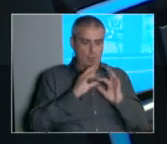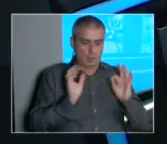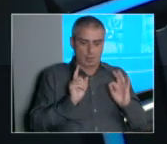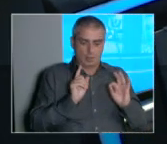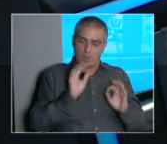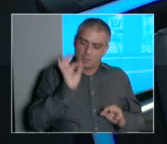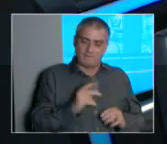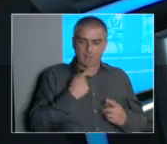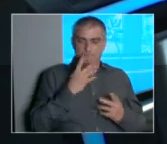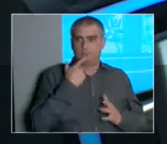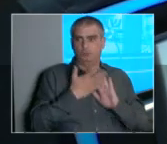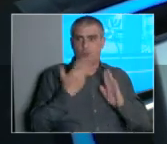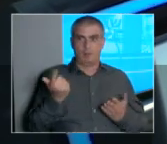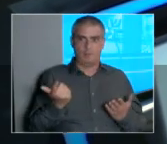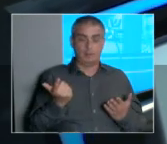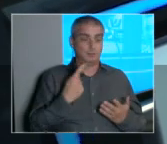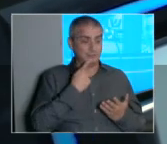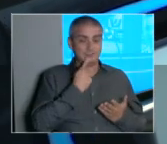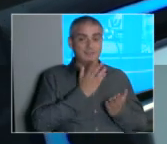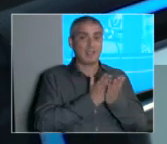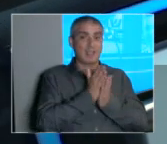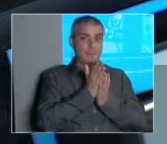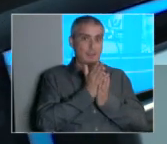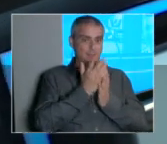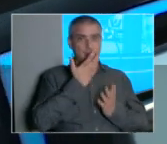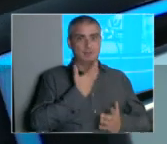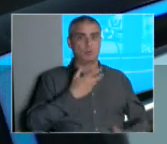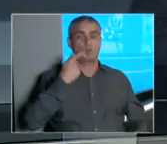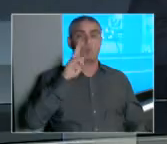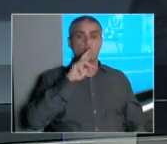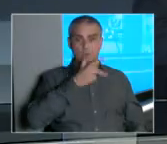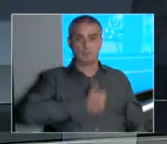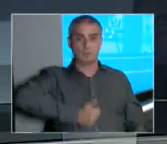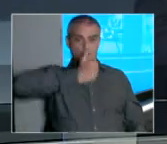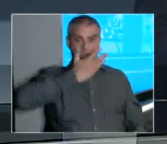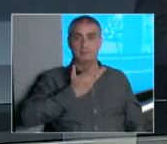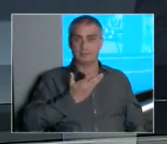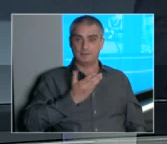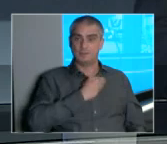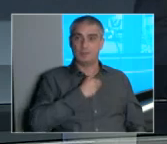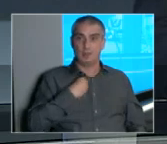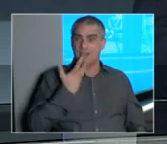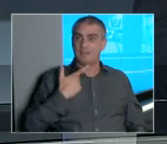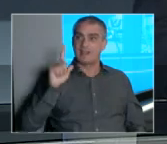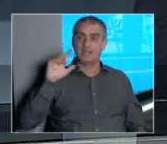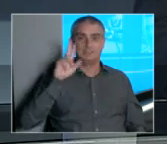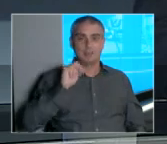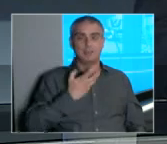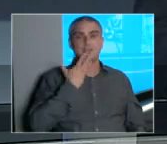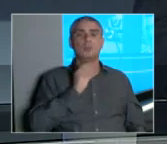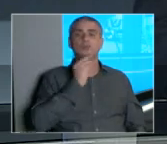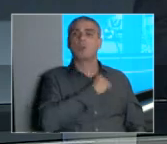לא יחלל את דברו. אומר השפת אמת, השפת אמת היה מאדמו"רי גור, ממנהיגי יהדות פולניה, אפרופו הרב ליצמן, ממנהיגי יהדות